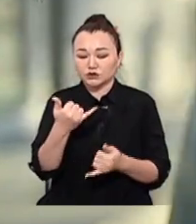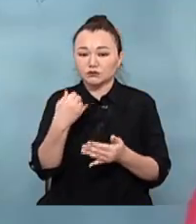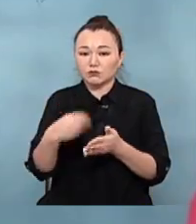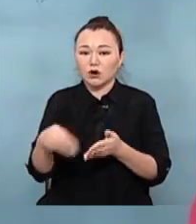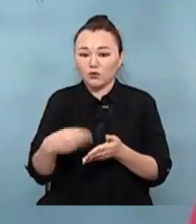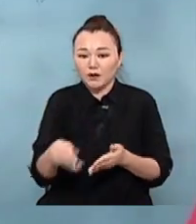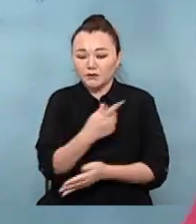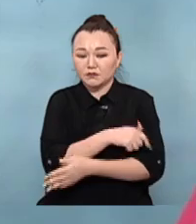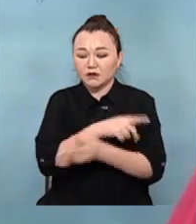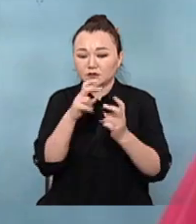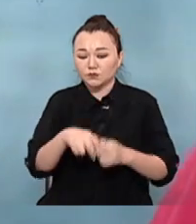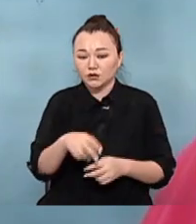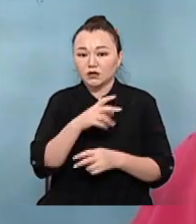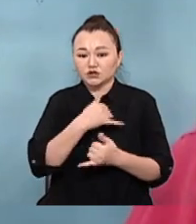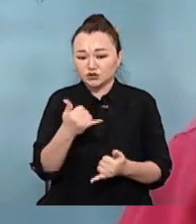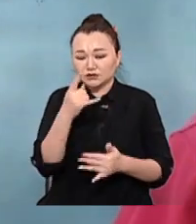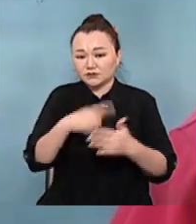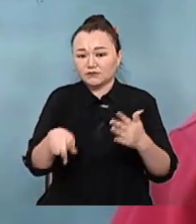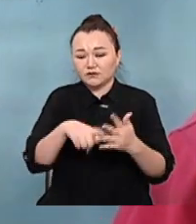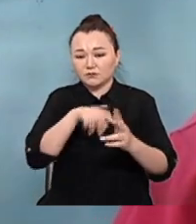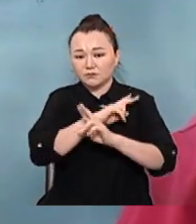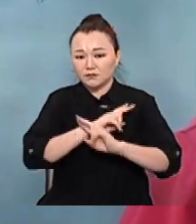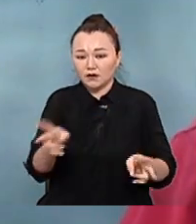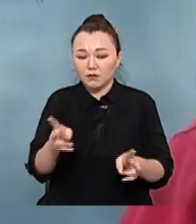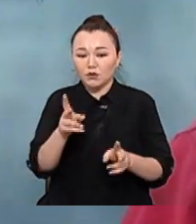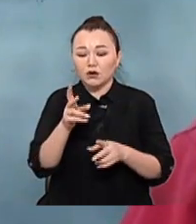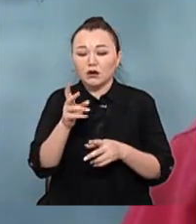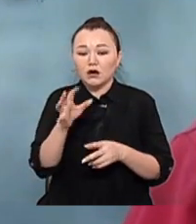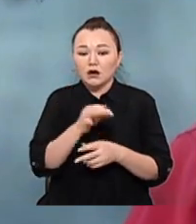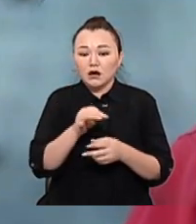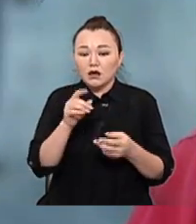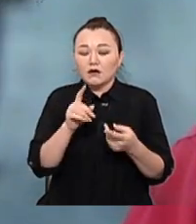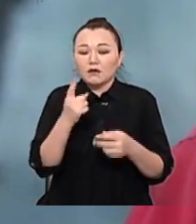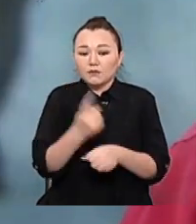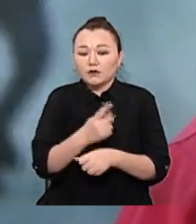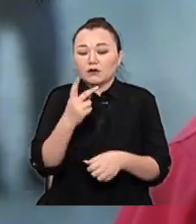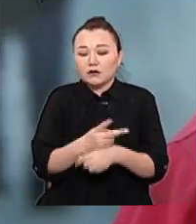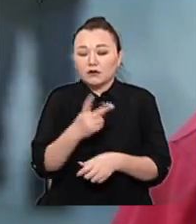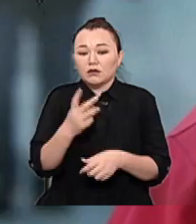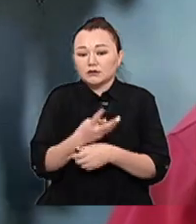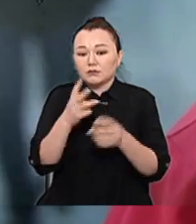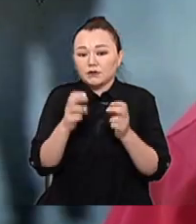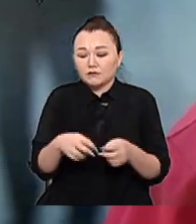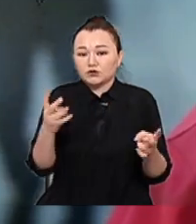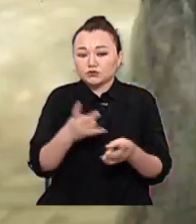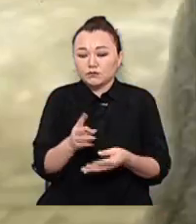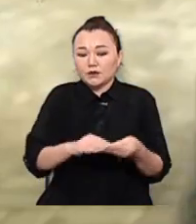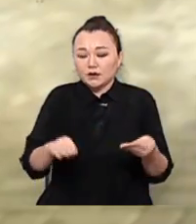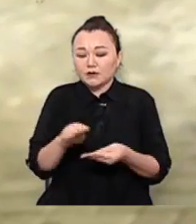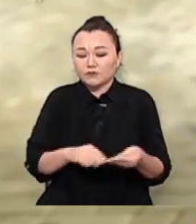алмаймын. Енді ешкімге де сенбейтін заман болды. Бір нәрсеге 2 рет, 3 рет проверка керек шығар, енді тексеру керек